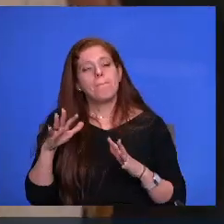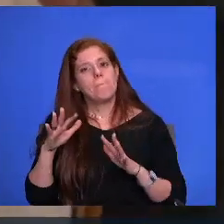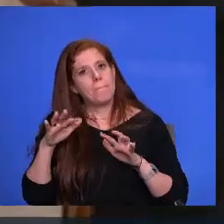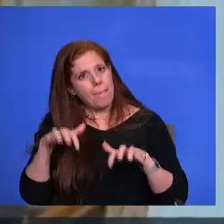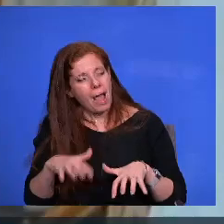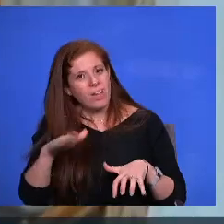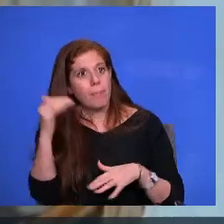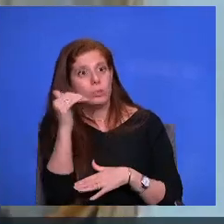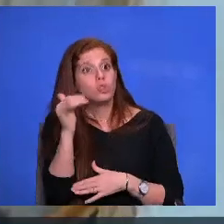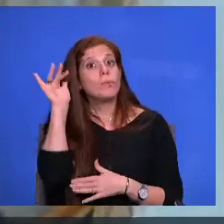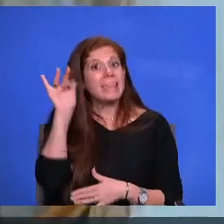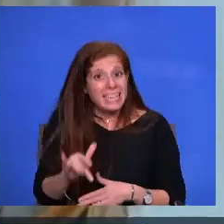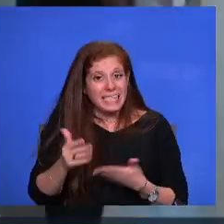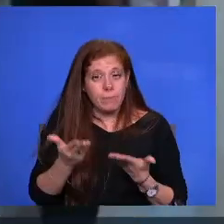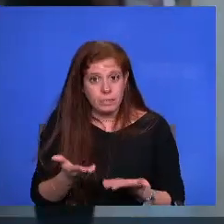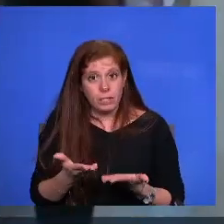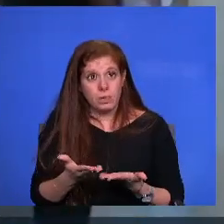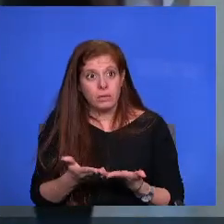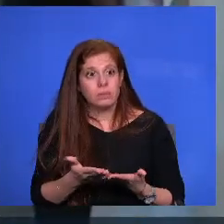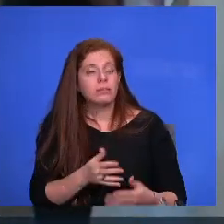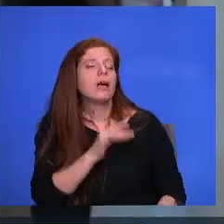הזה. ההתנגדות באה בעיקר